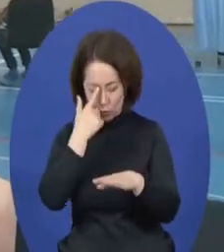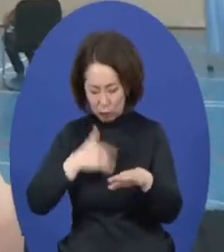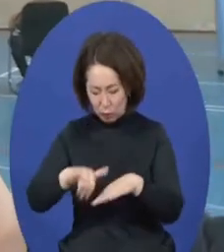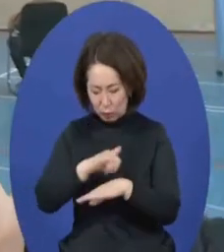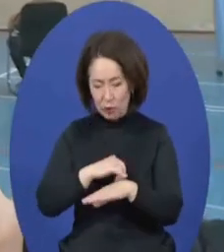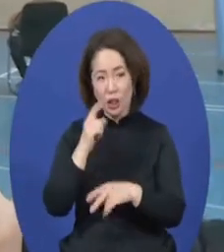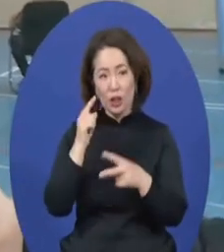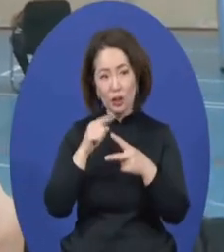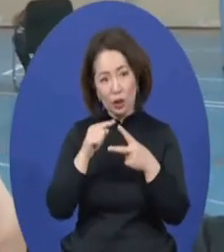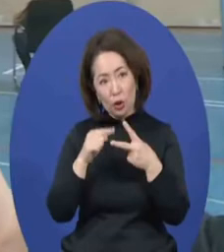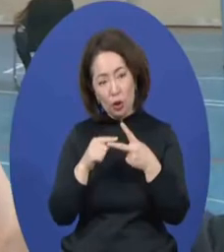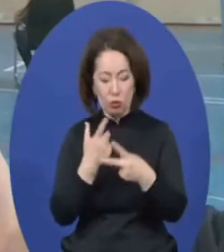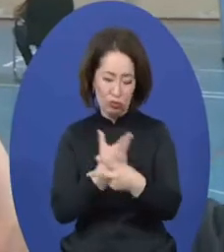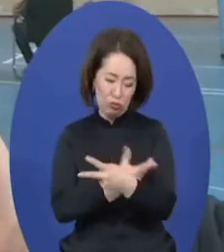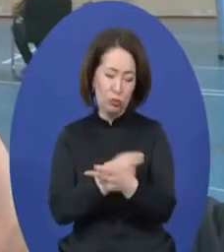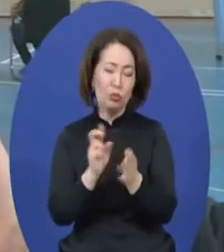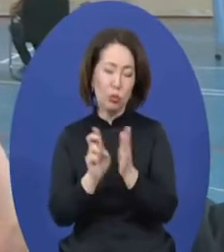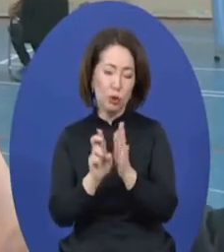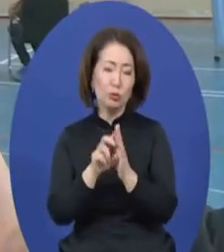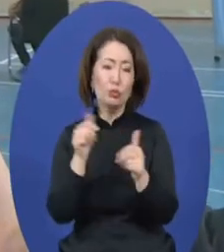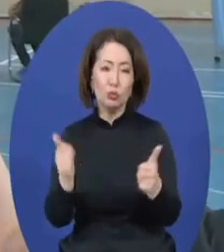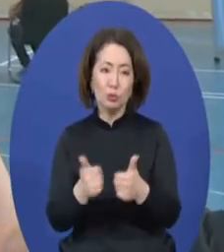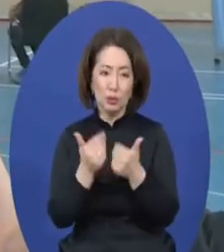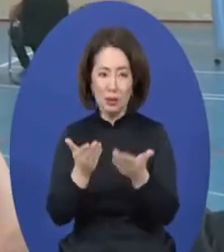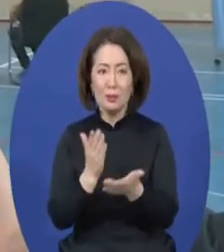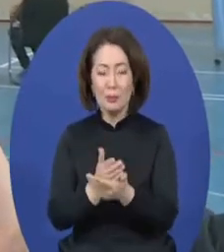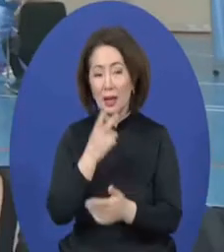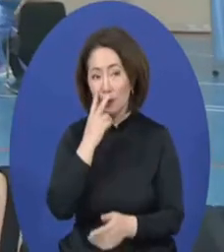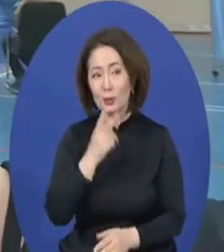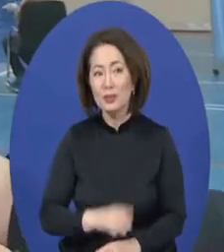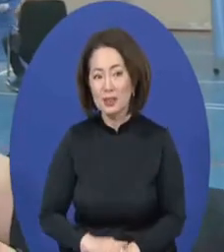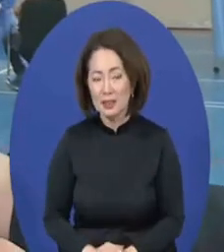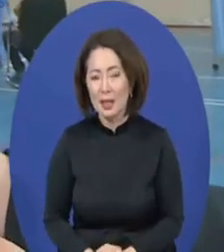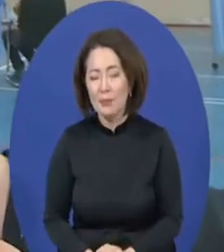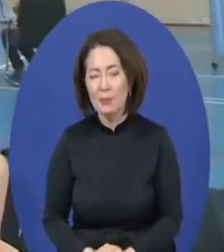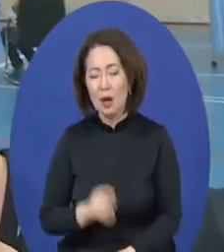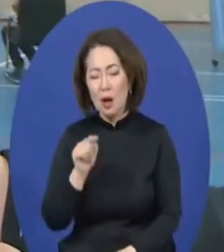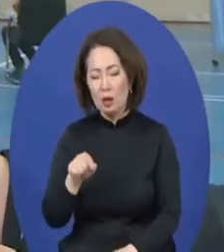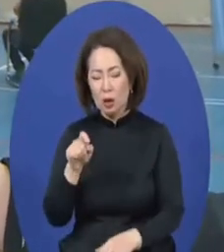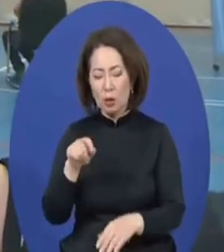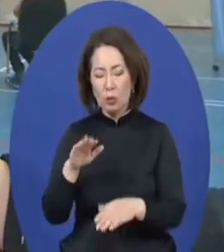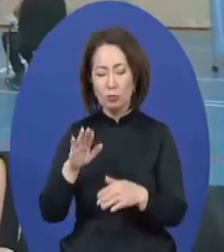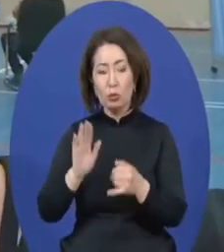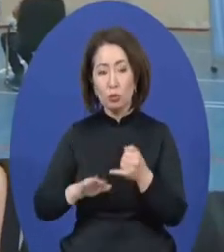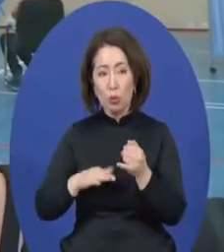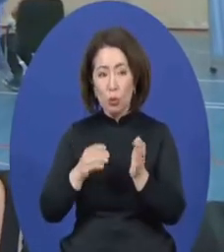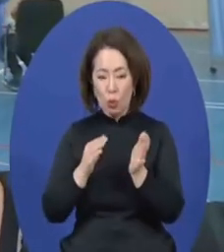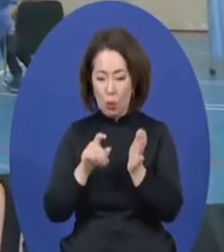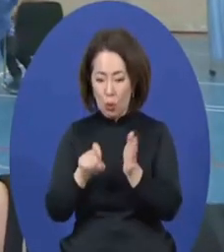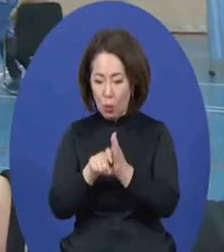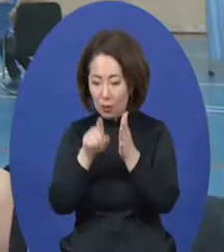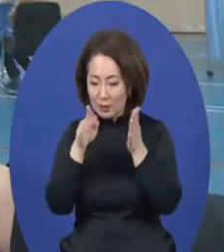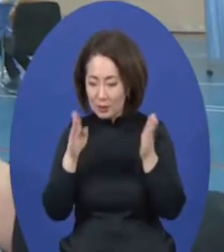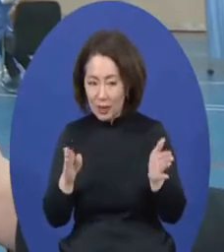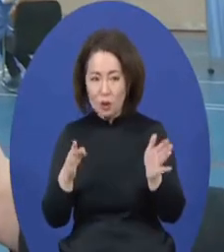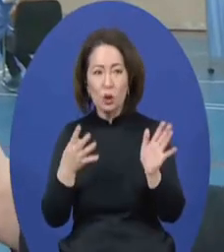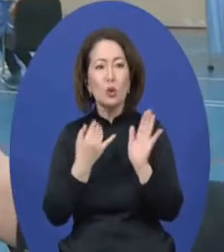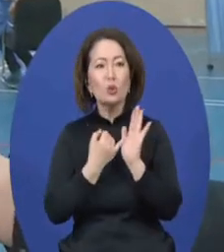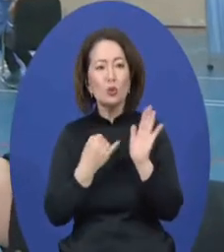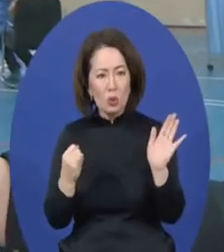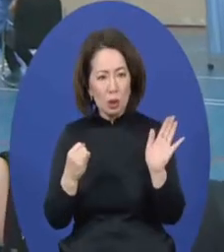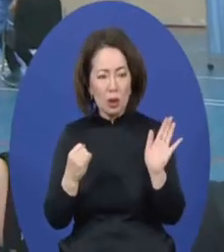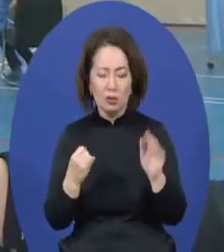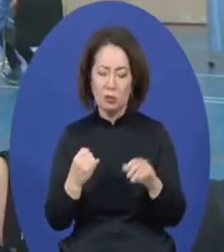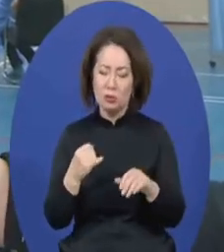1-2 тунгаа хийгээд дуусгах юм боломж үрдсэн байна гэж үзэж байгаа. Одоо бидний үлдсэн хугацаанд 600 гаруй мянган иргэнээ хамруулахад